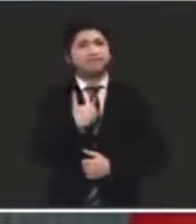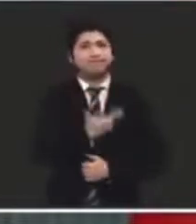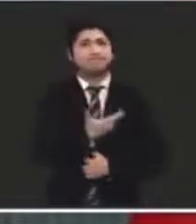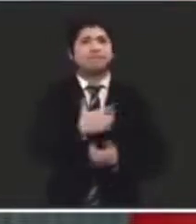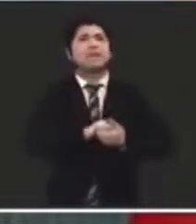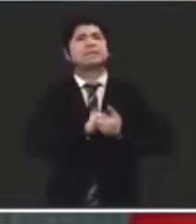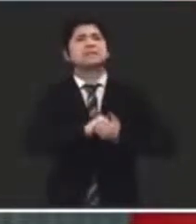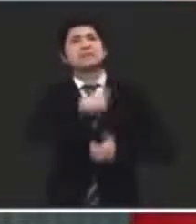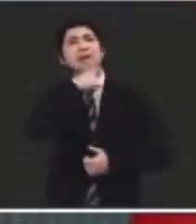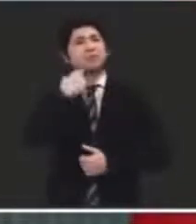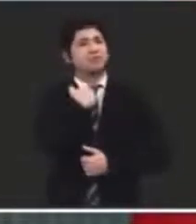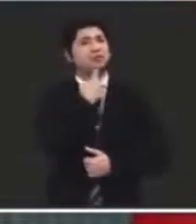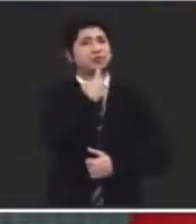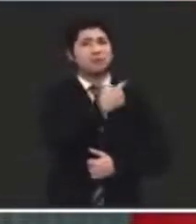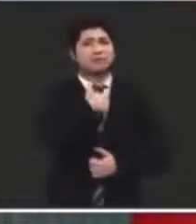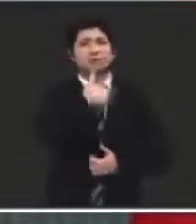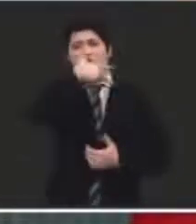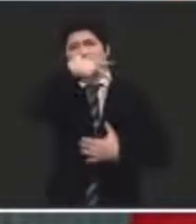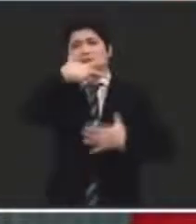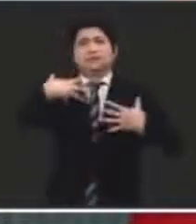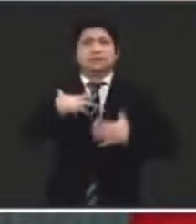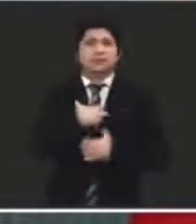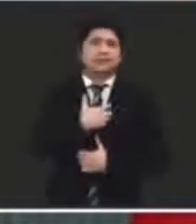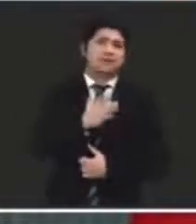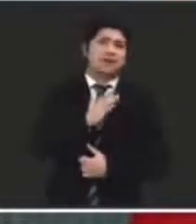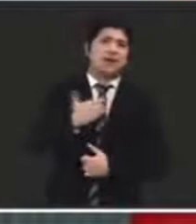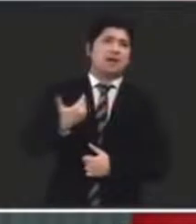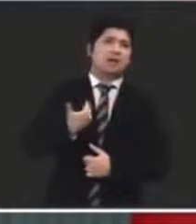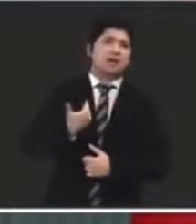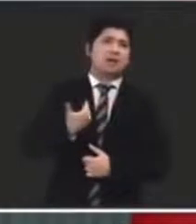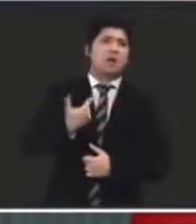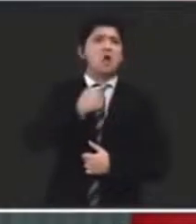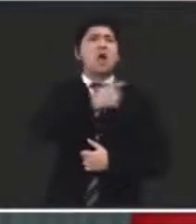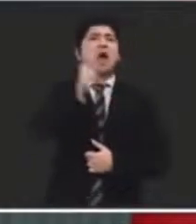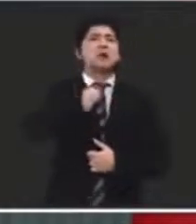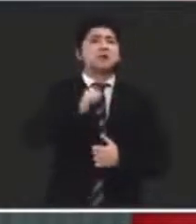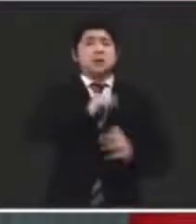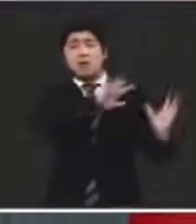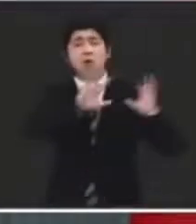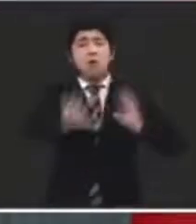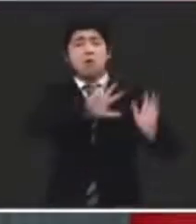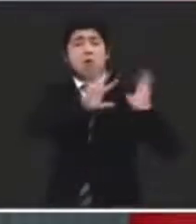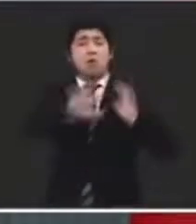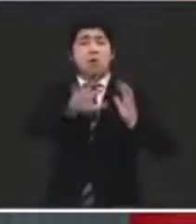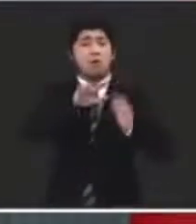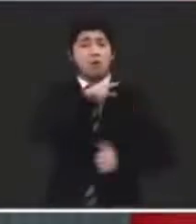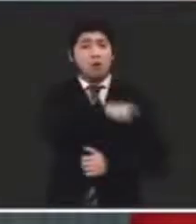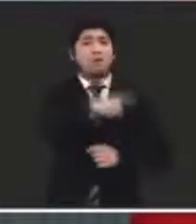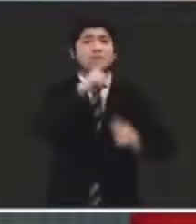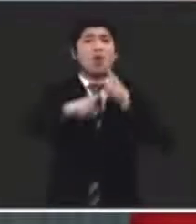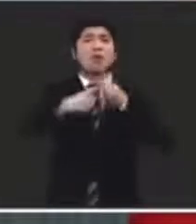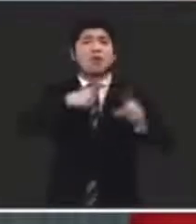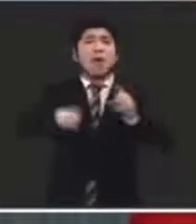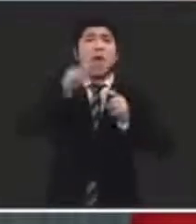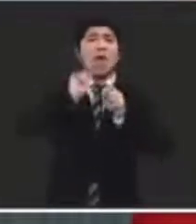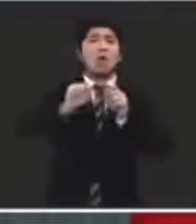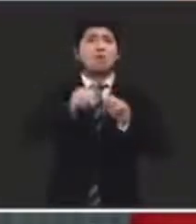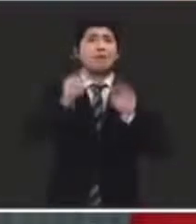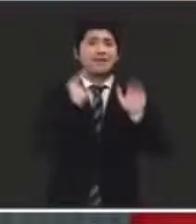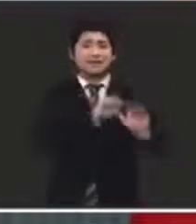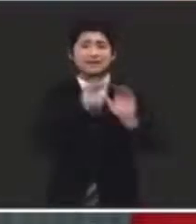samimiyetle üzüntü duyuyoruz Ne o askeri yığınaklar Ne o siyasi ve ekonomik